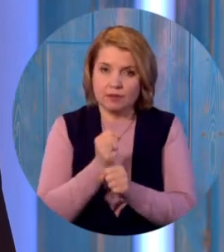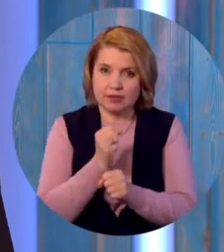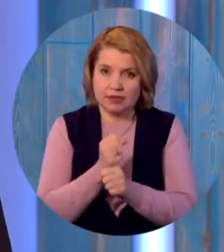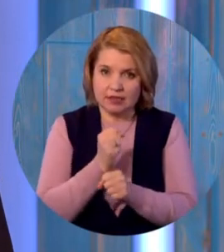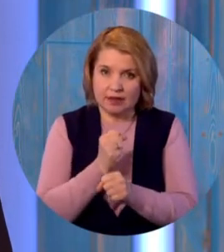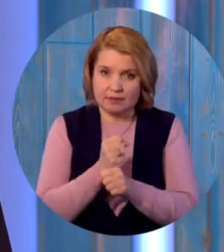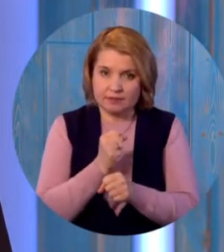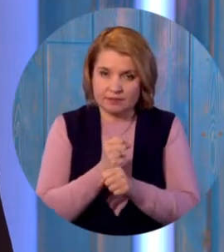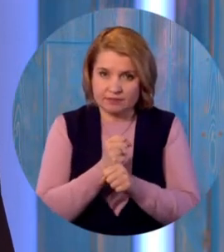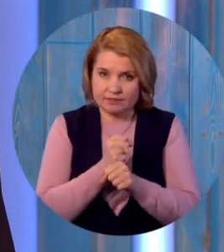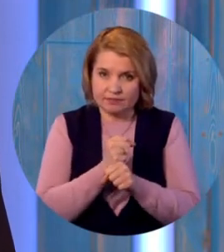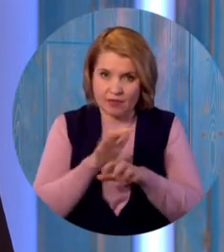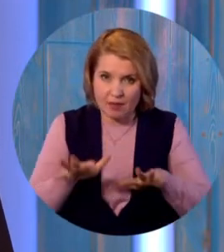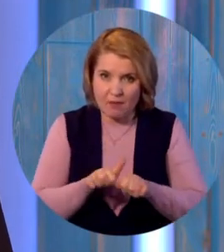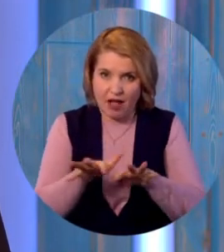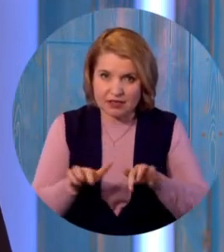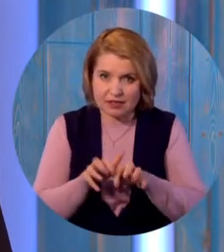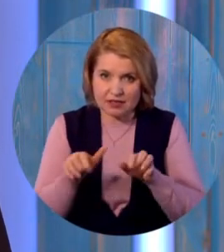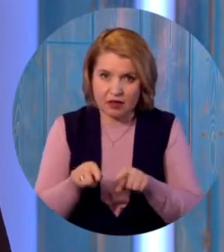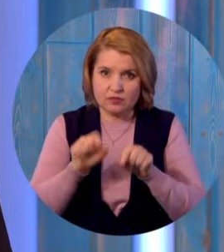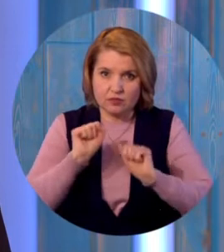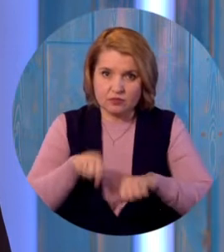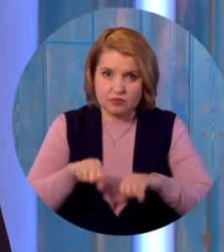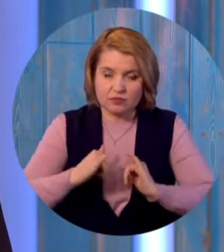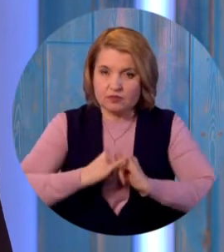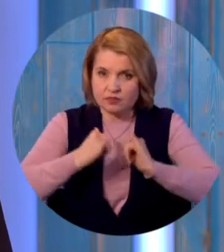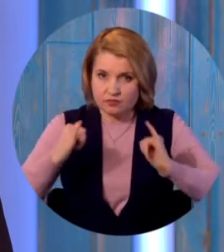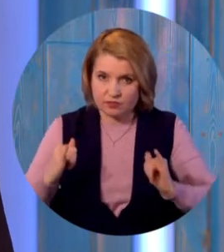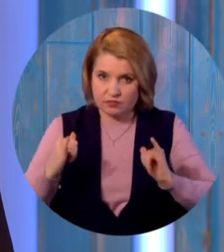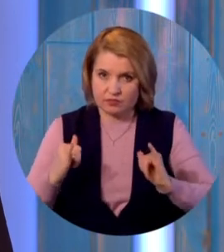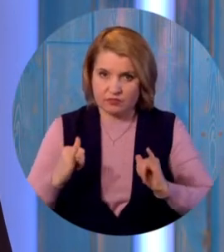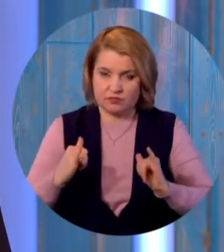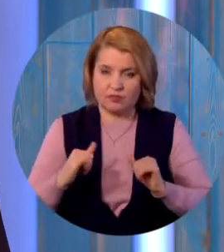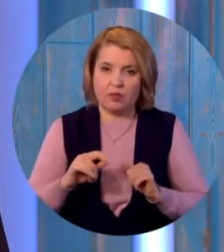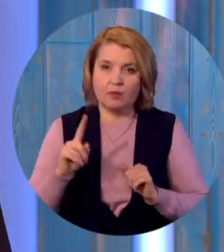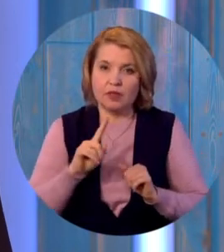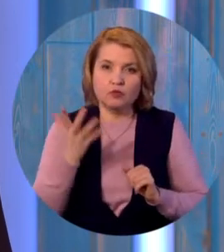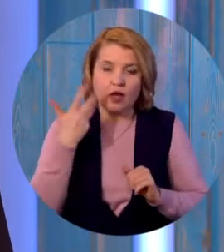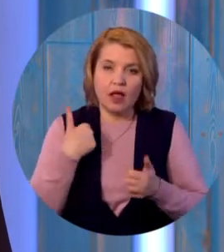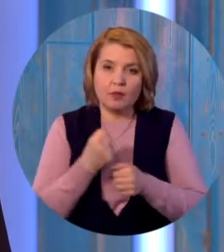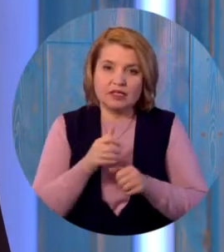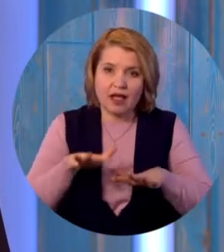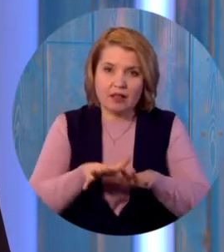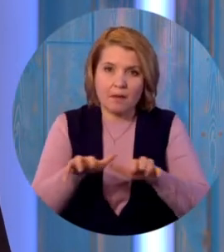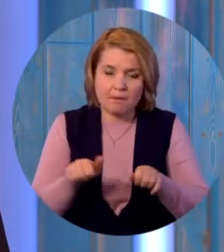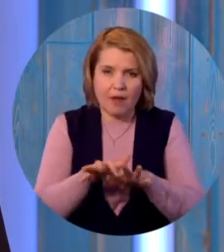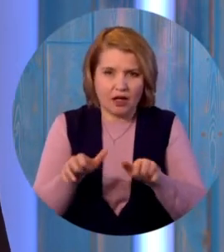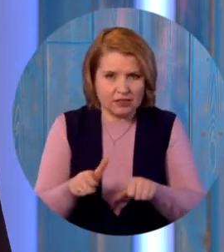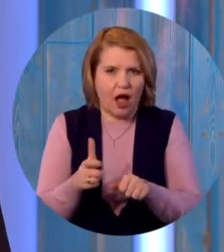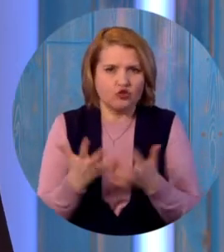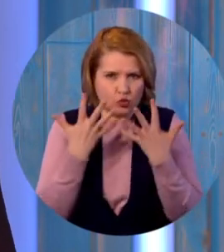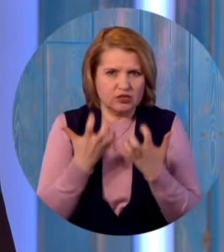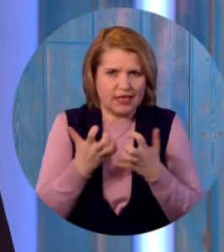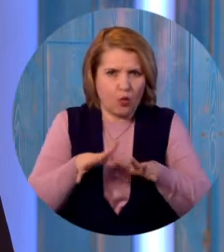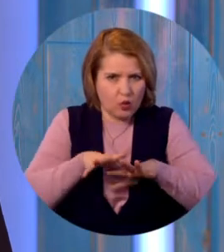делать на фоне сеточек, то, соответственно, их может увеличиться больше, потому что, когда мы делаем массаж грубый достаточно,